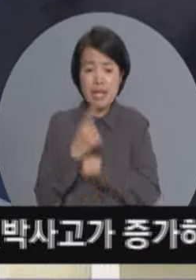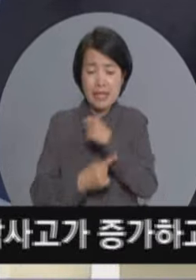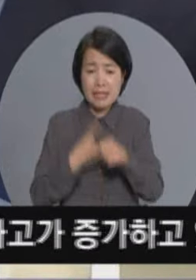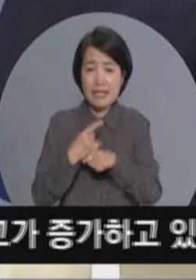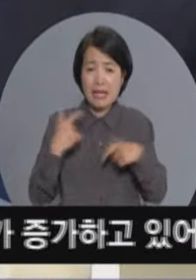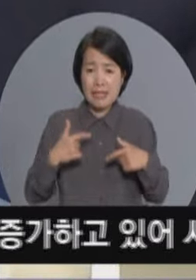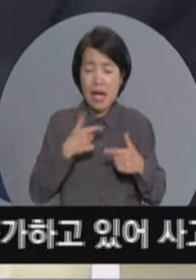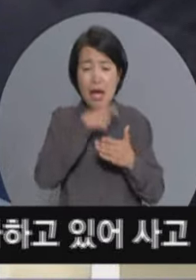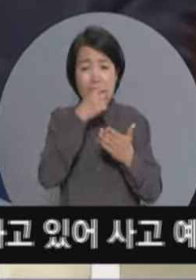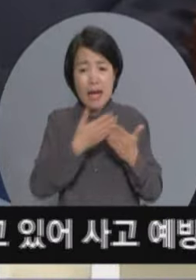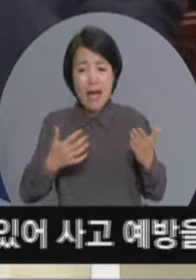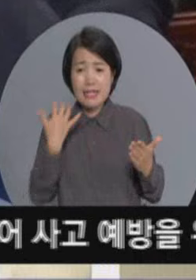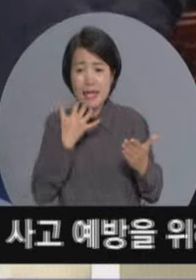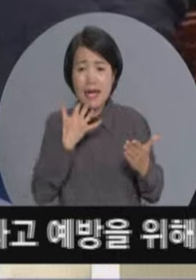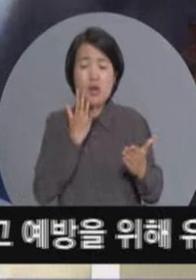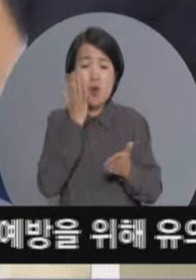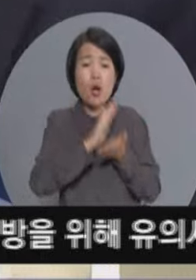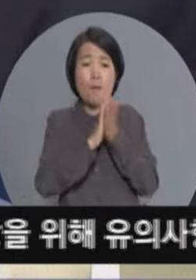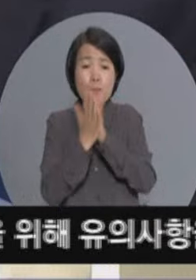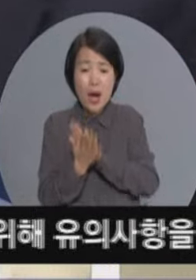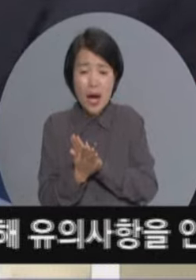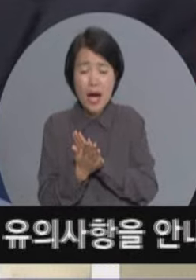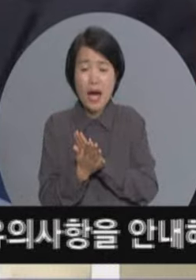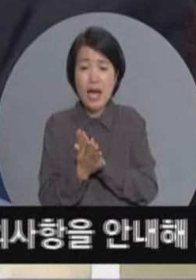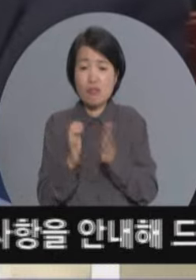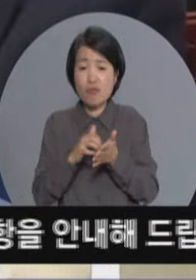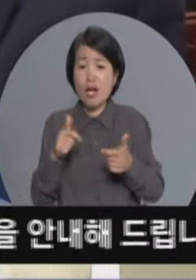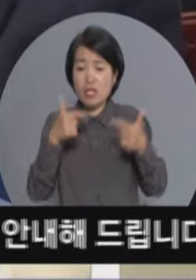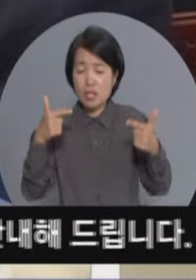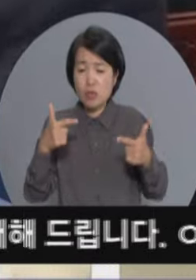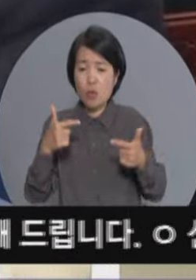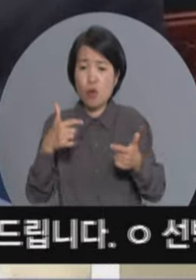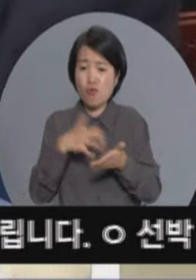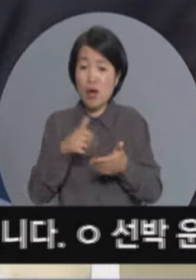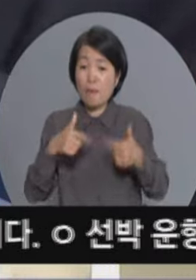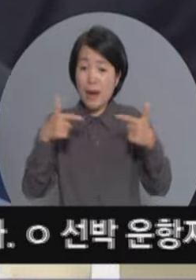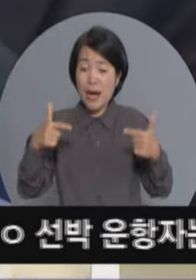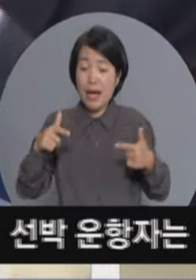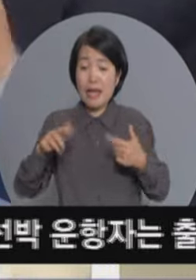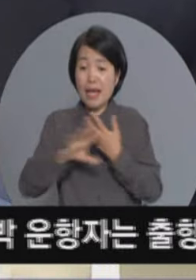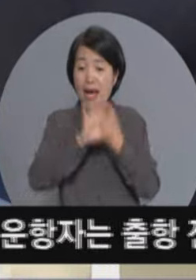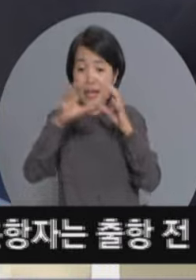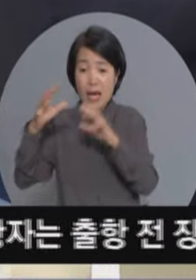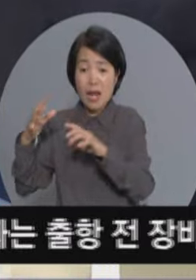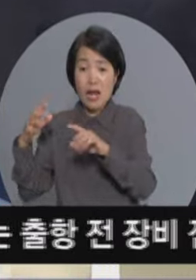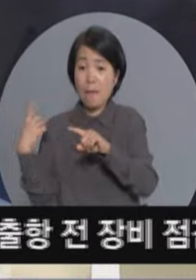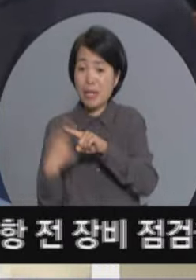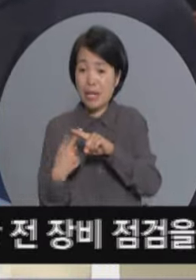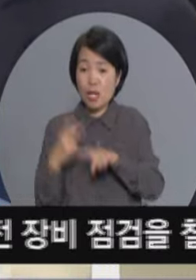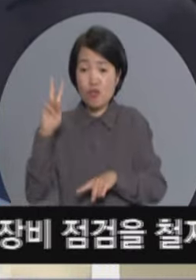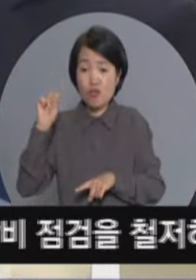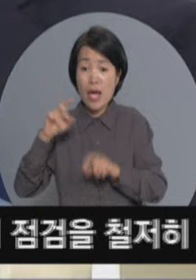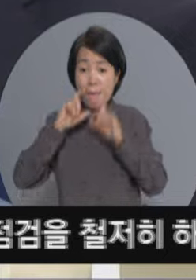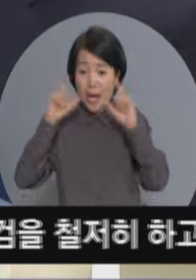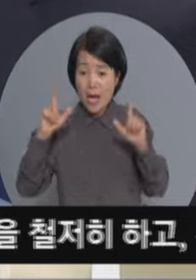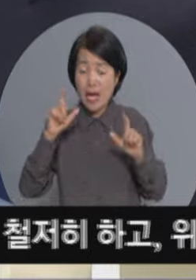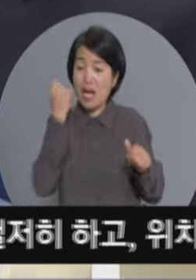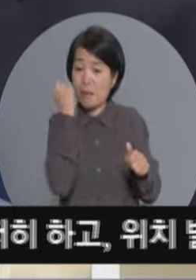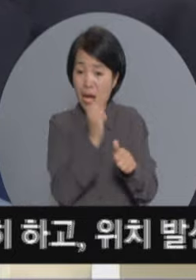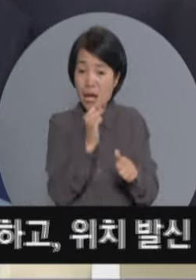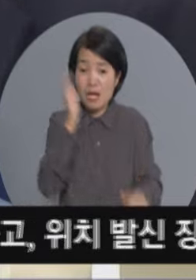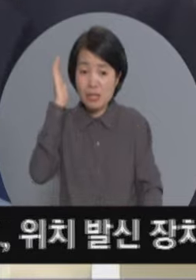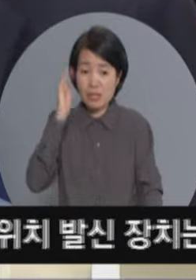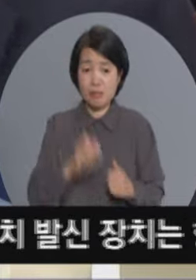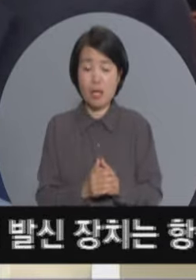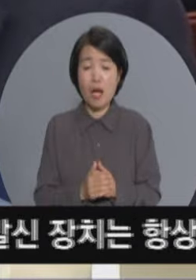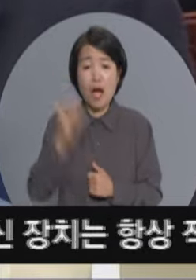빈도 그 발생량이 많아지고 있고 앞으로 이제 이거는 뭐 세계적인 추세라고에서도 얘기했고 어 지금